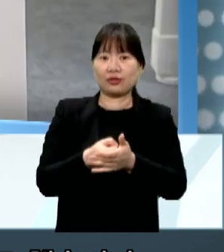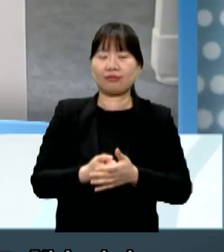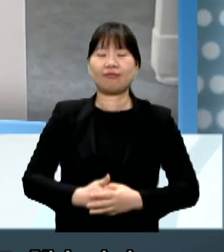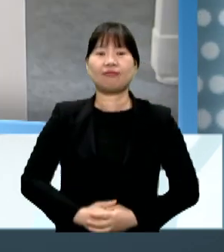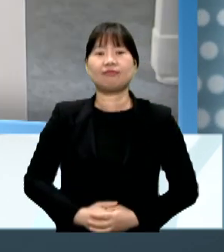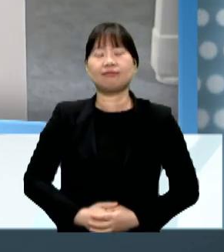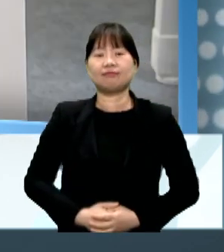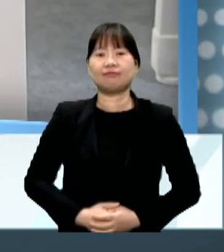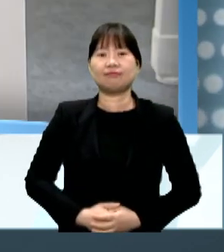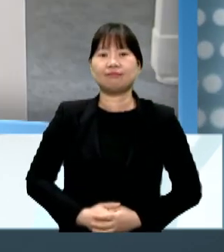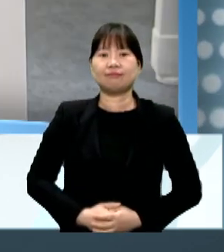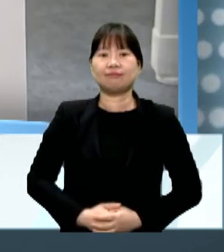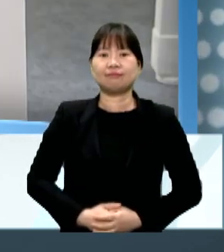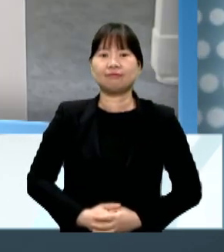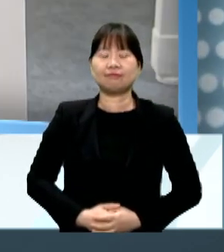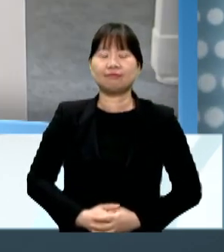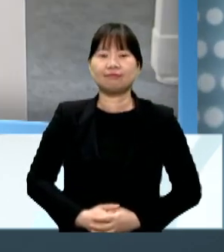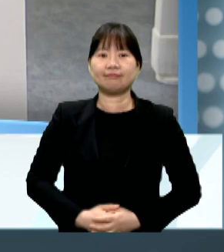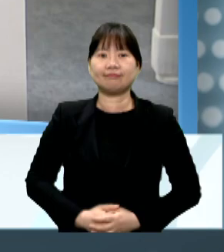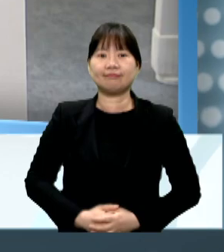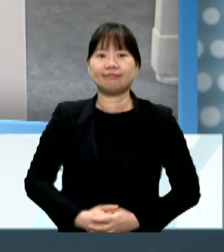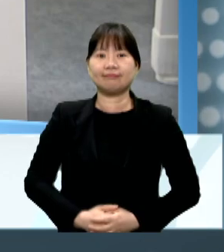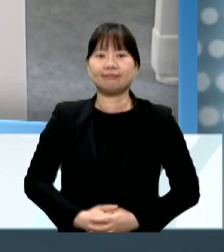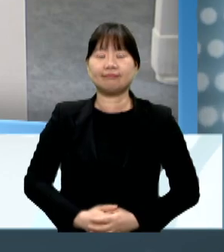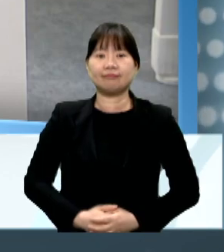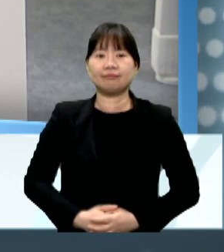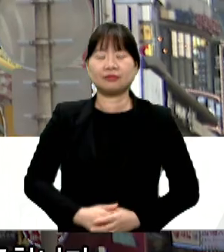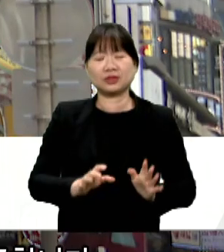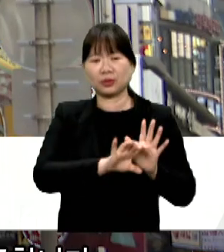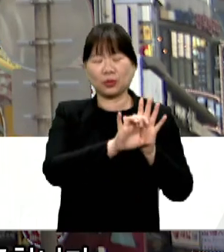지급하기로 했습니다. 자세한 내용 첫 소식으로 보도합니다.